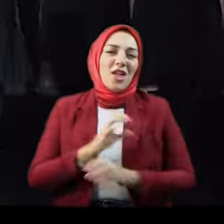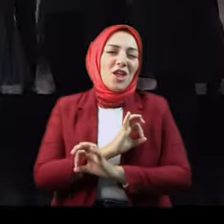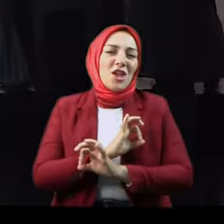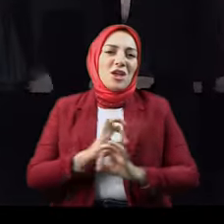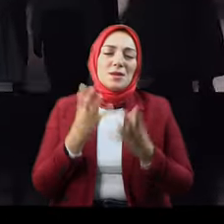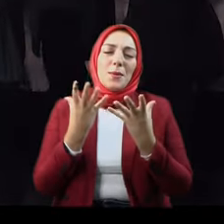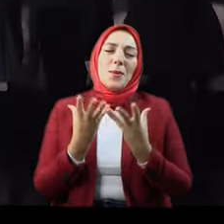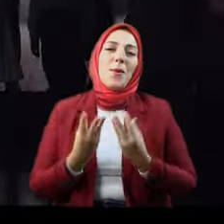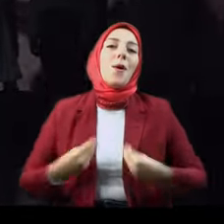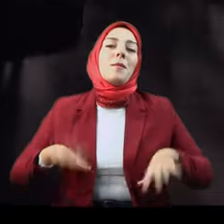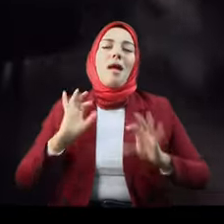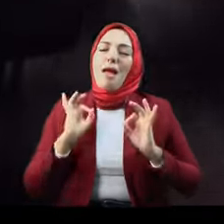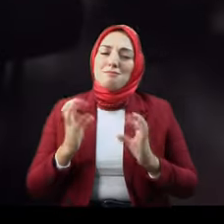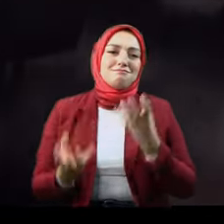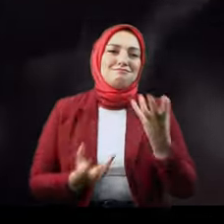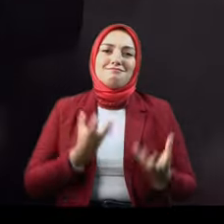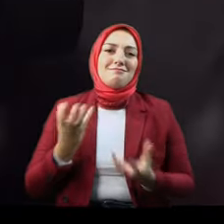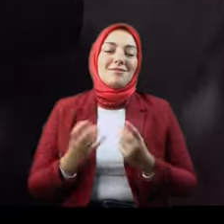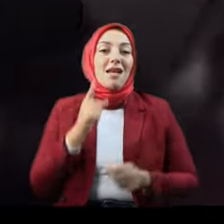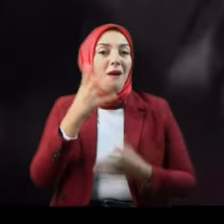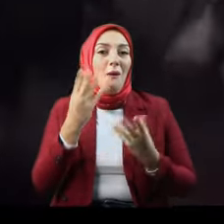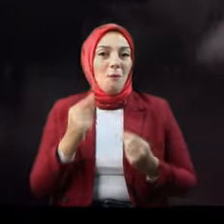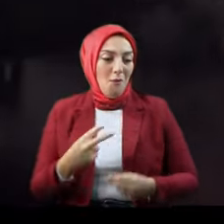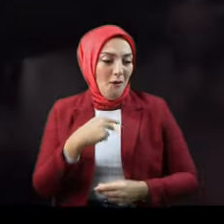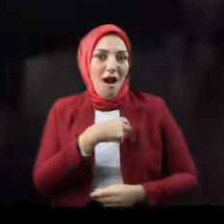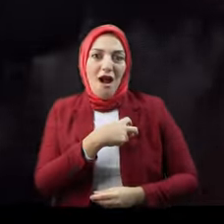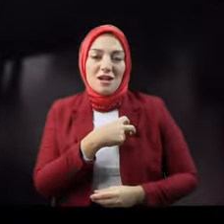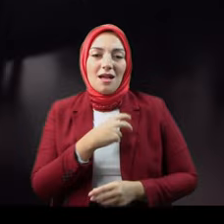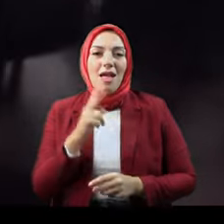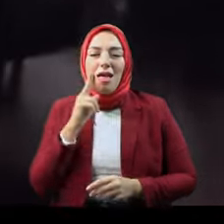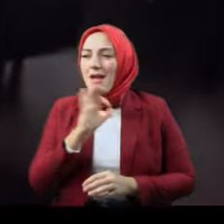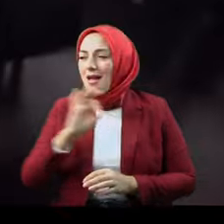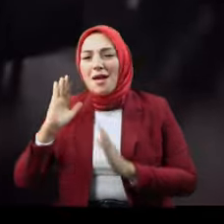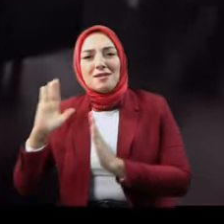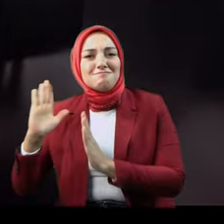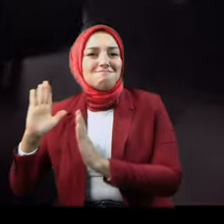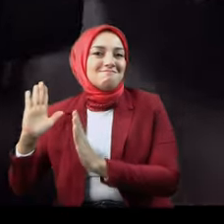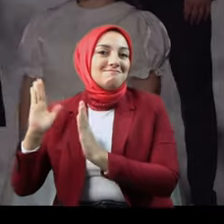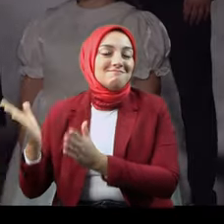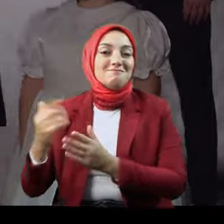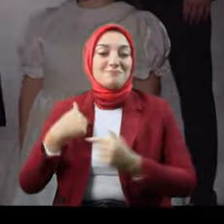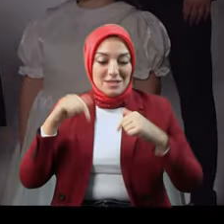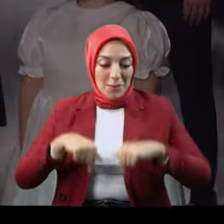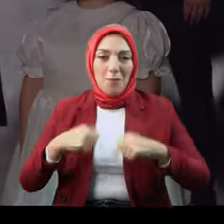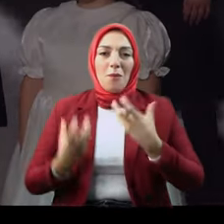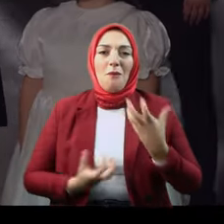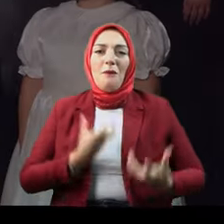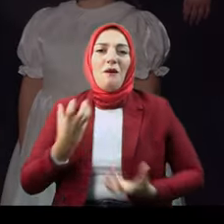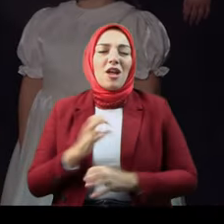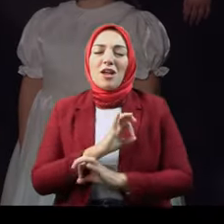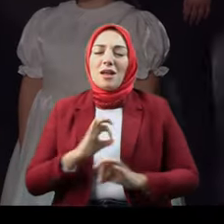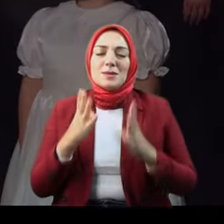hiç senme hep yanar sana olan bu aşk ebediyete kadar Bizdeki bu